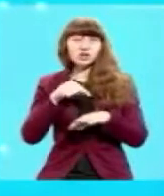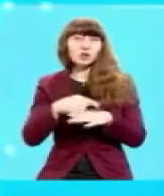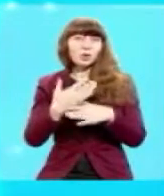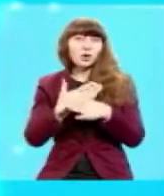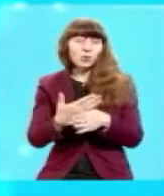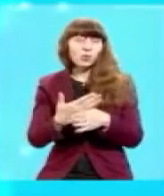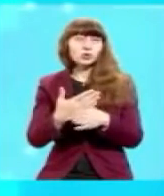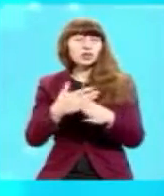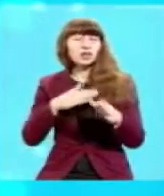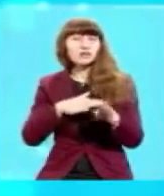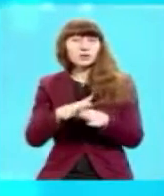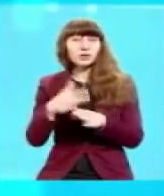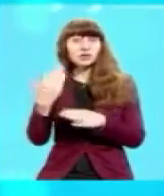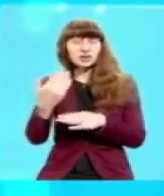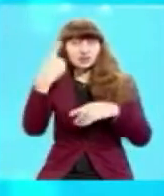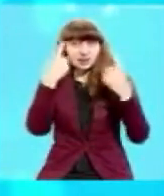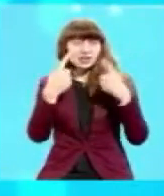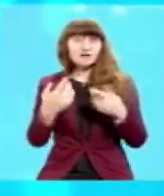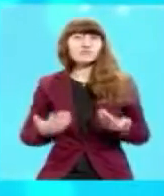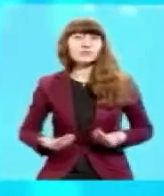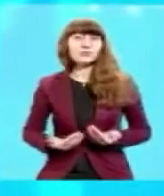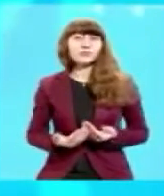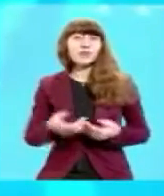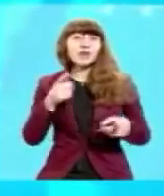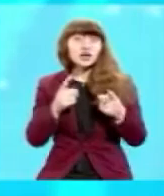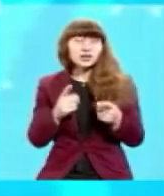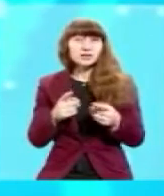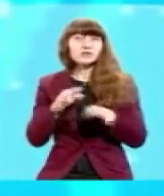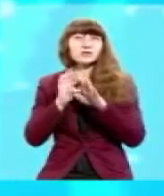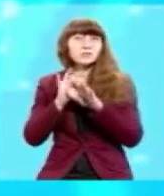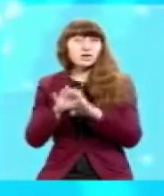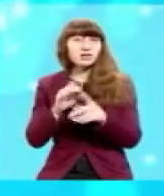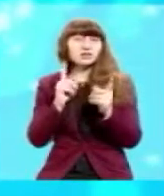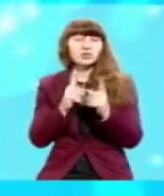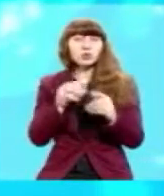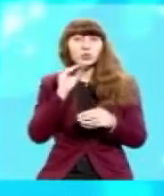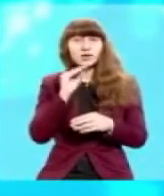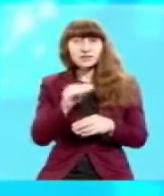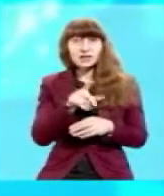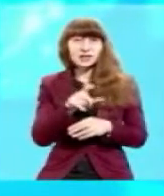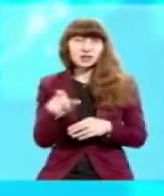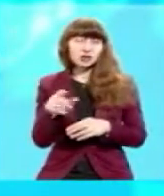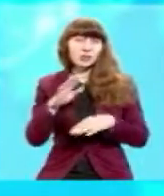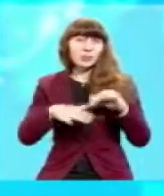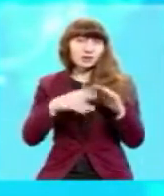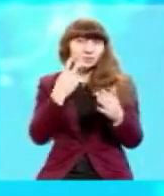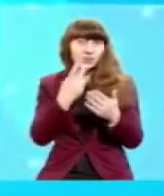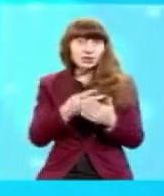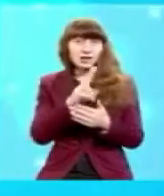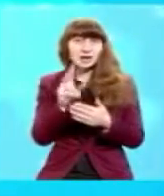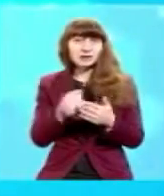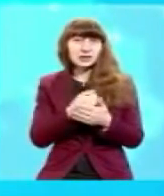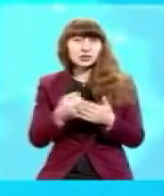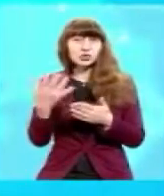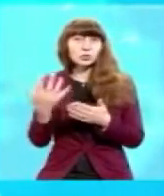помогут воплотить их инициативы в жизнь. Встречу проводили профессионалы своего дела, которые на практике доказали, как